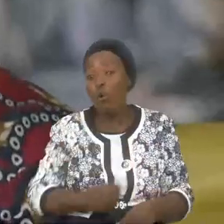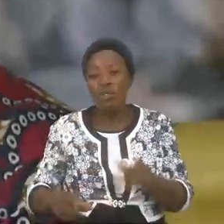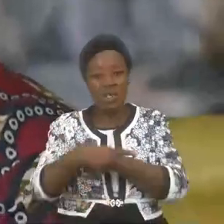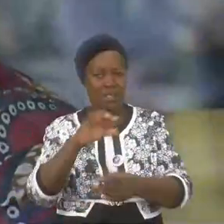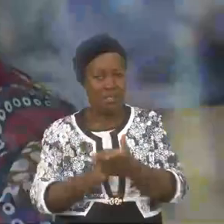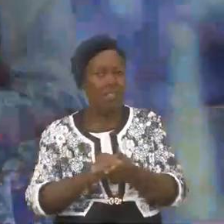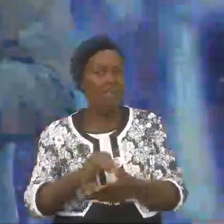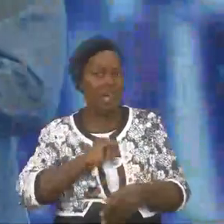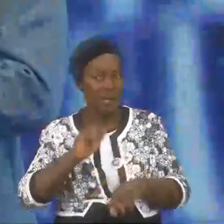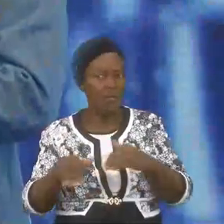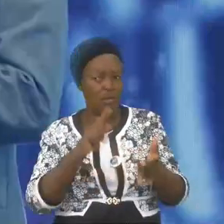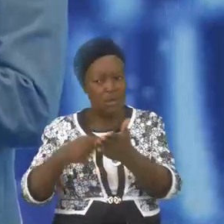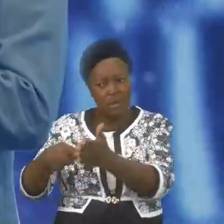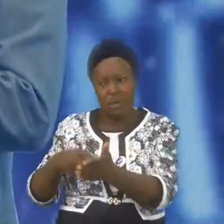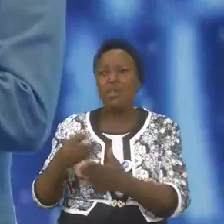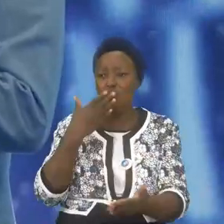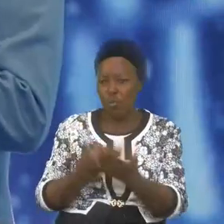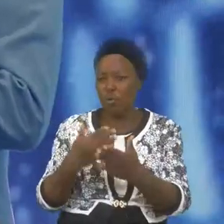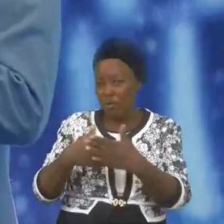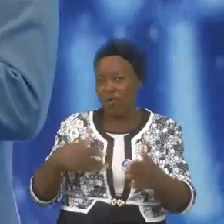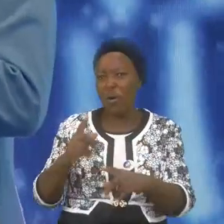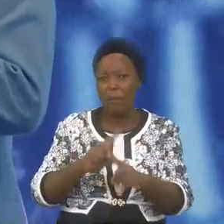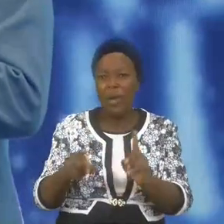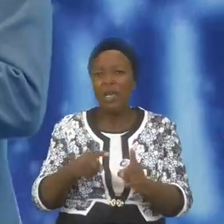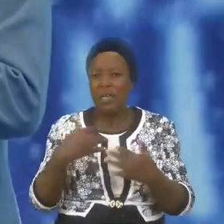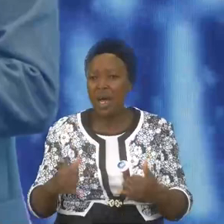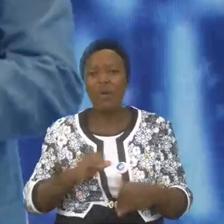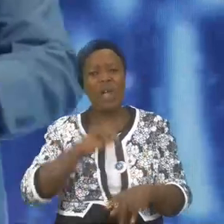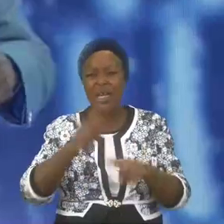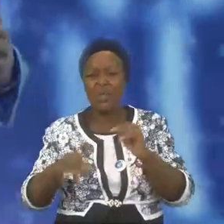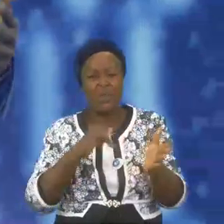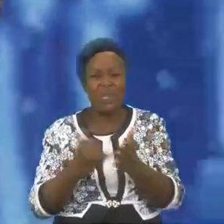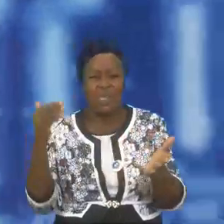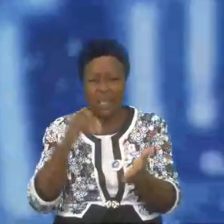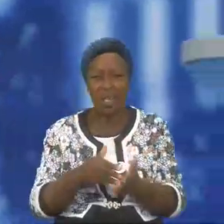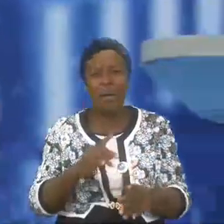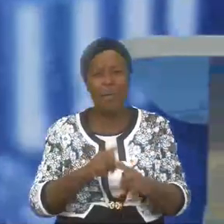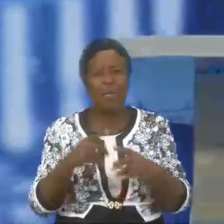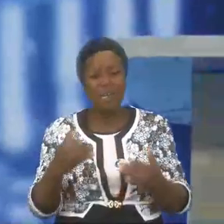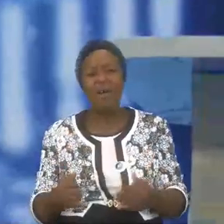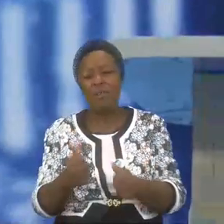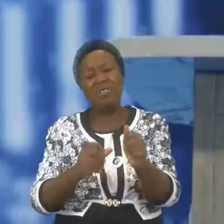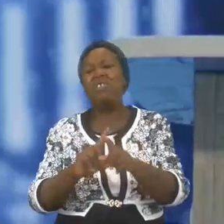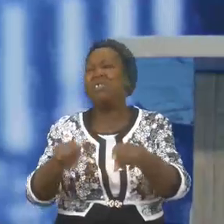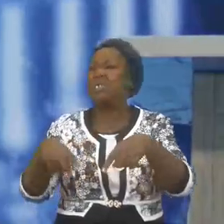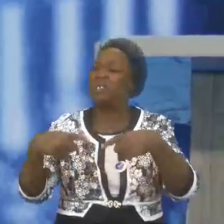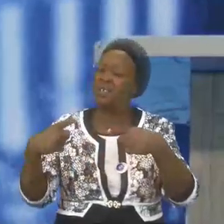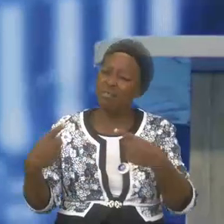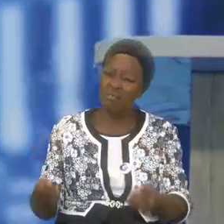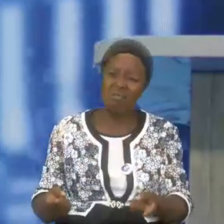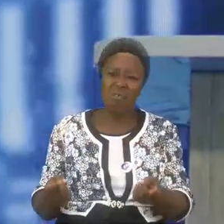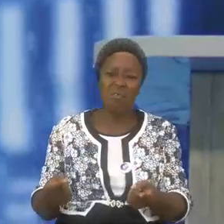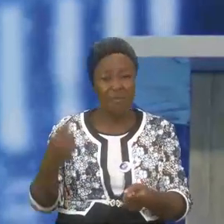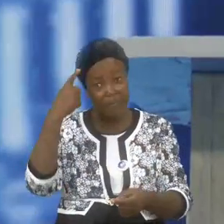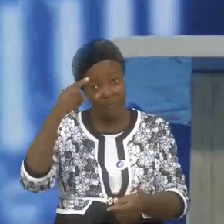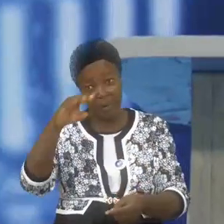que je pouvais faire là où je pouvais aller, ce que je pouvais combattre, et tout ce que j'arrivais à faire, mais tout est parti